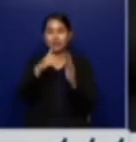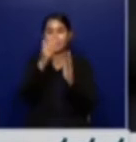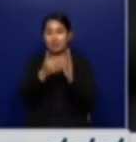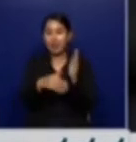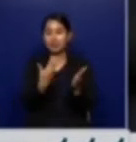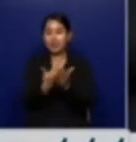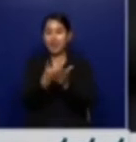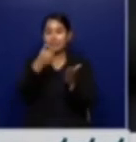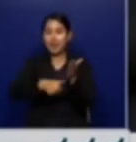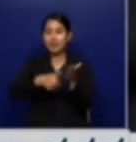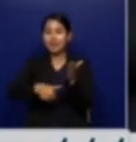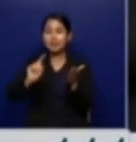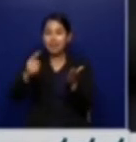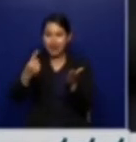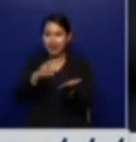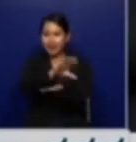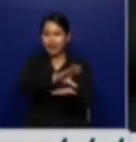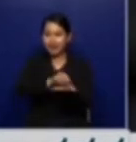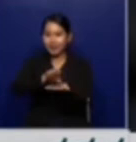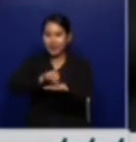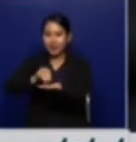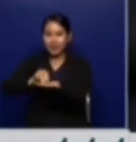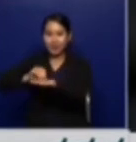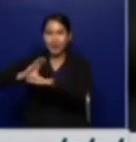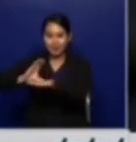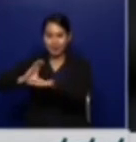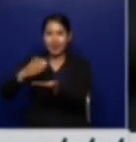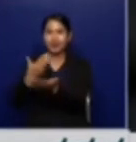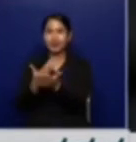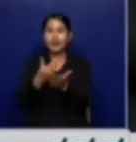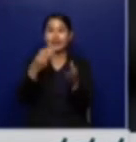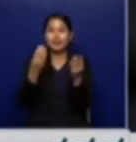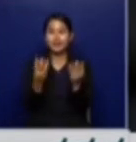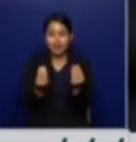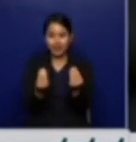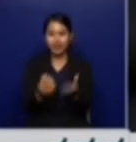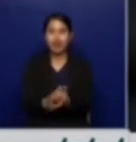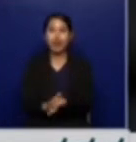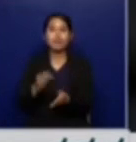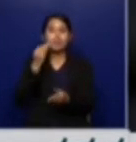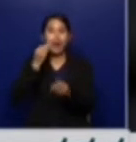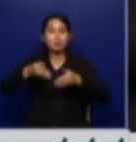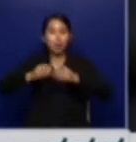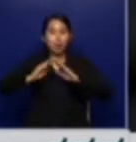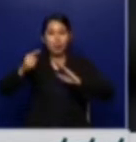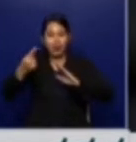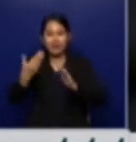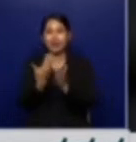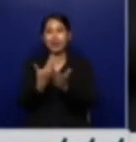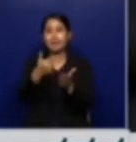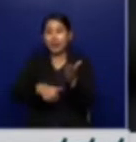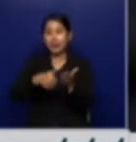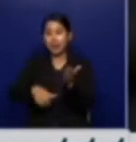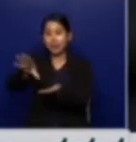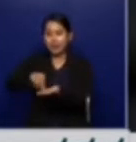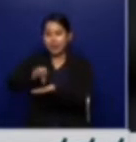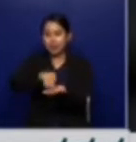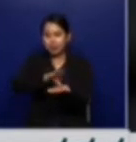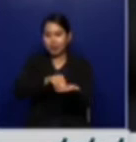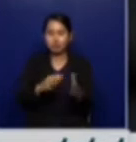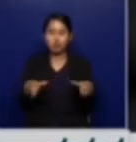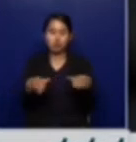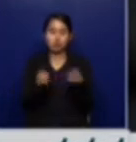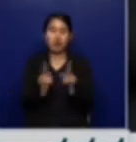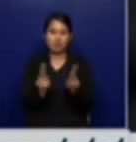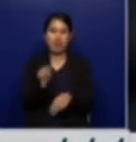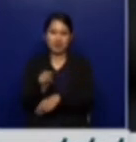ษีใหม่เนี่ยนะครับภาษีที่ดินและสิ่งปลูกสร้างใหม่เนี่ยที่มีผลบังคับใช้เนี่ยที่กรรมการชุดนี้นะครับต้